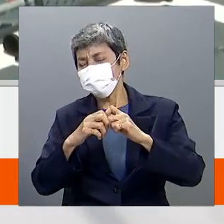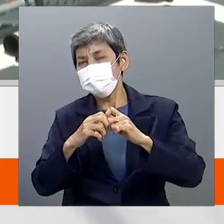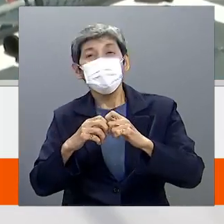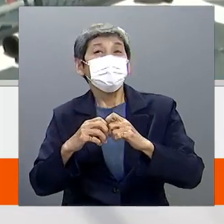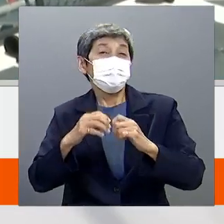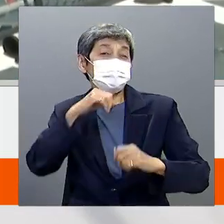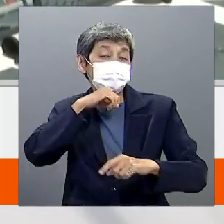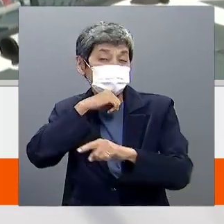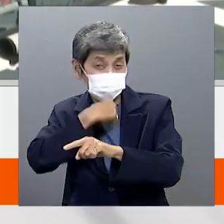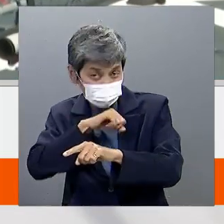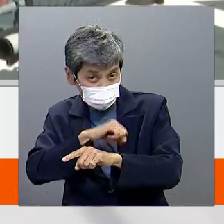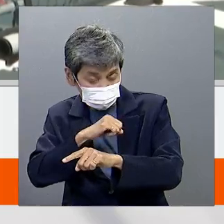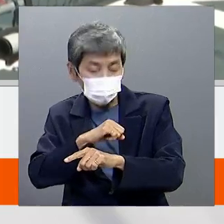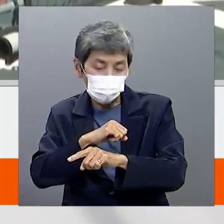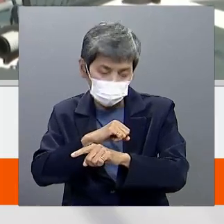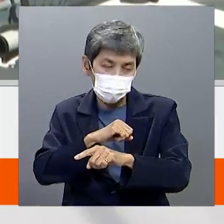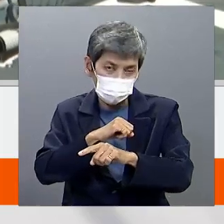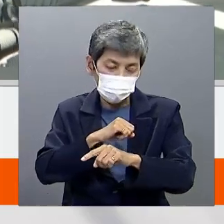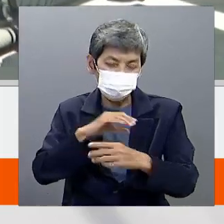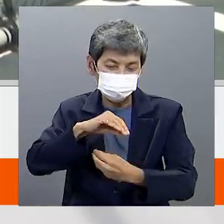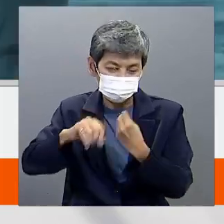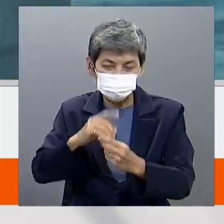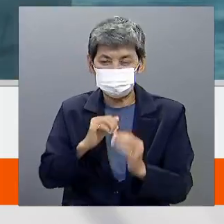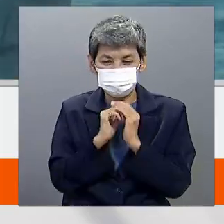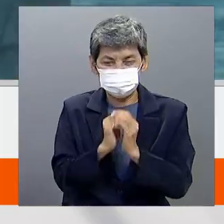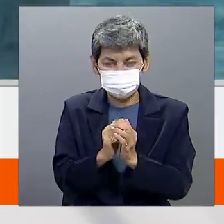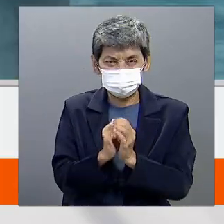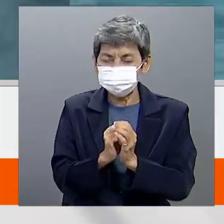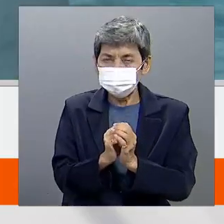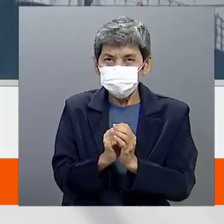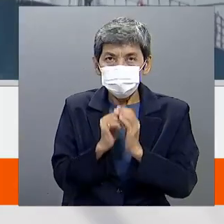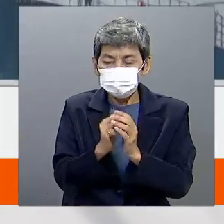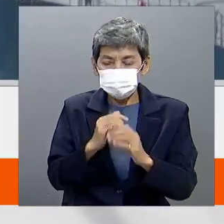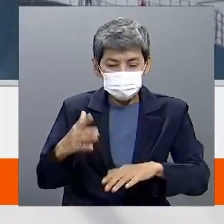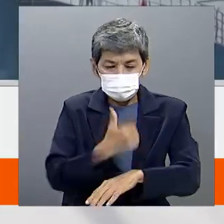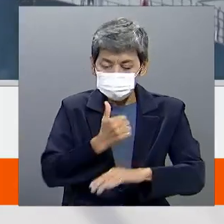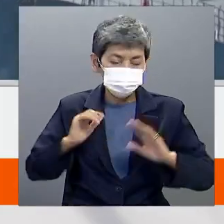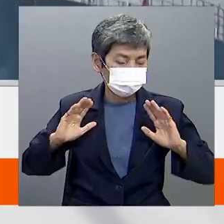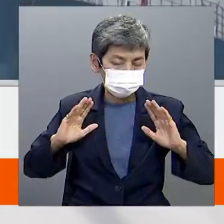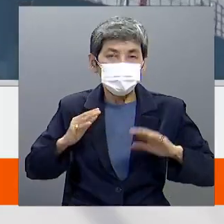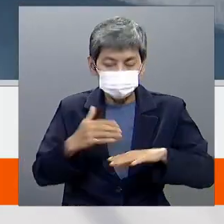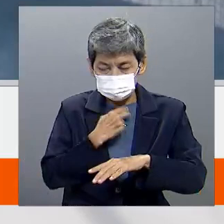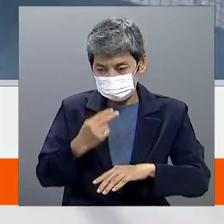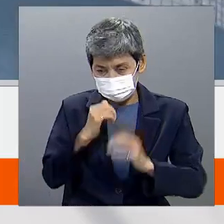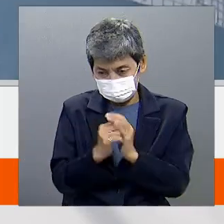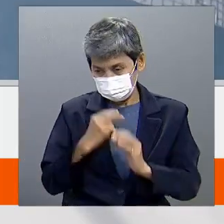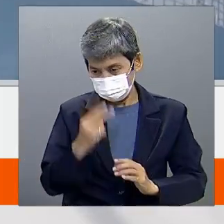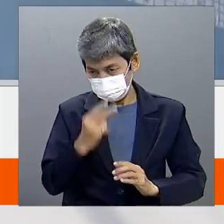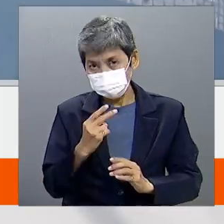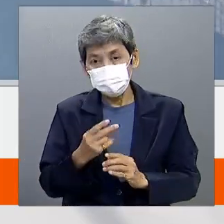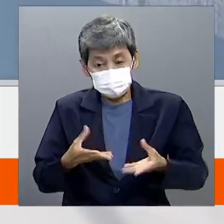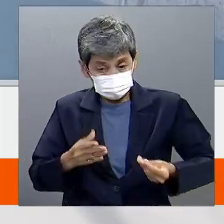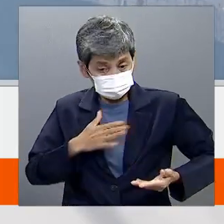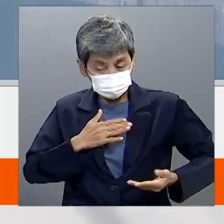โดยเฉพาะยิ่งในมิติเชิงเศรษฐกิจเพราะจีนคงไม่อยากจะบอยคอตในมิติทางการเมืองเพราะจีนก็มองว่าจีนเป็นยิ่งใหญ่ก็จะมองว่าไต้หวันเป็นส่วนหนึ่ง